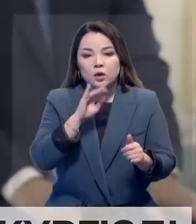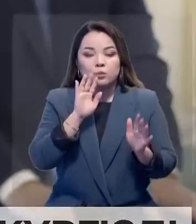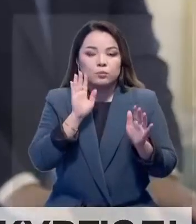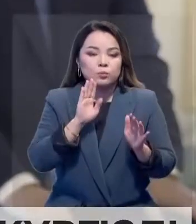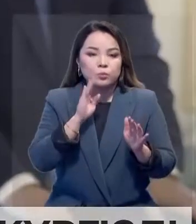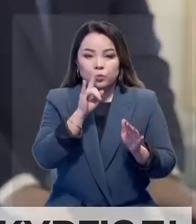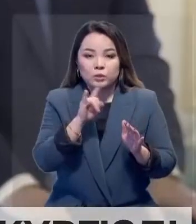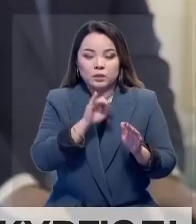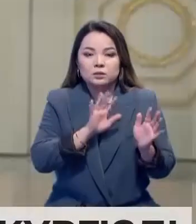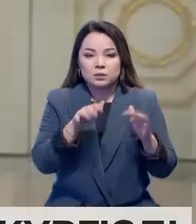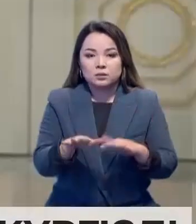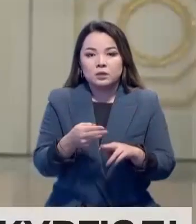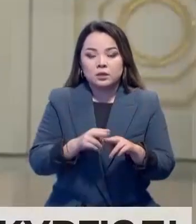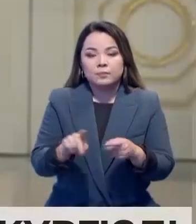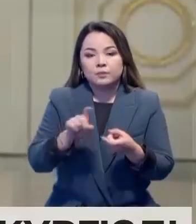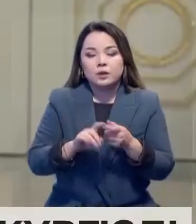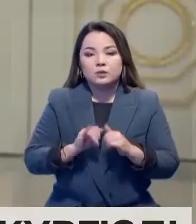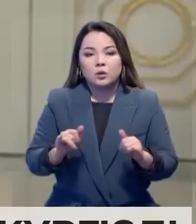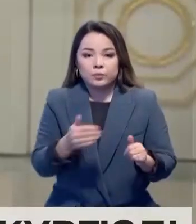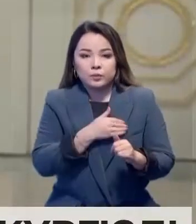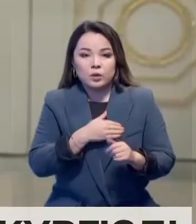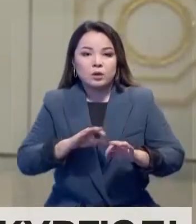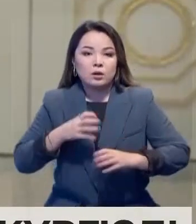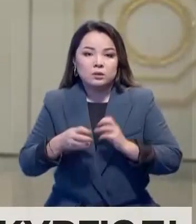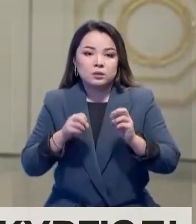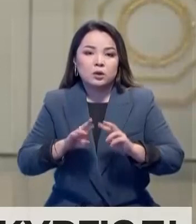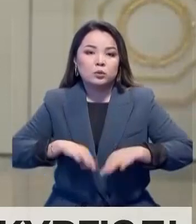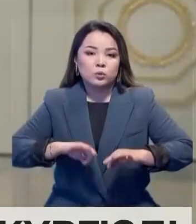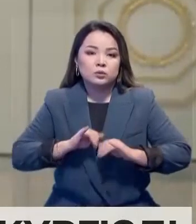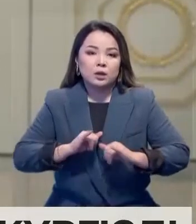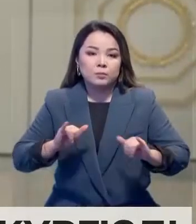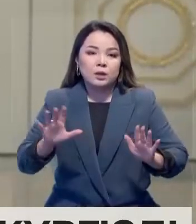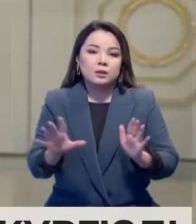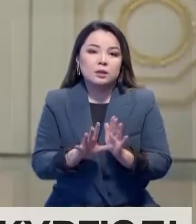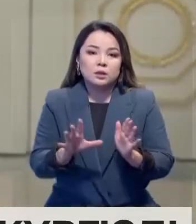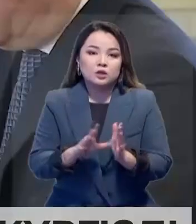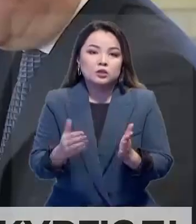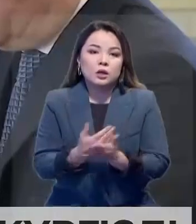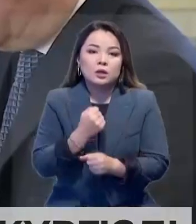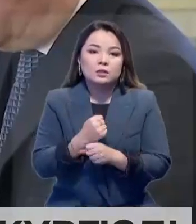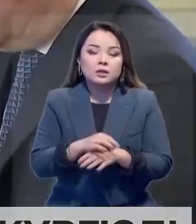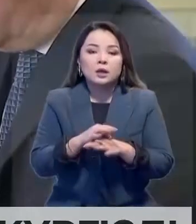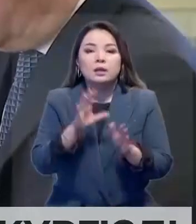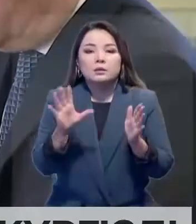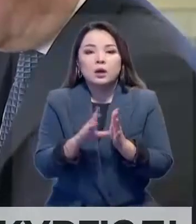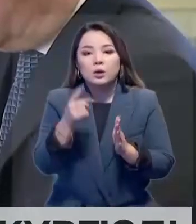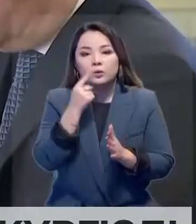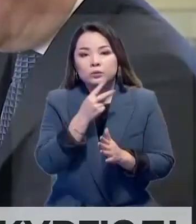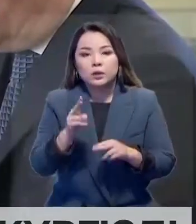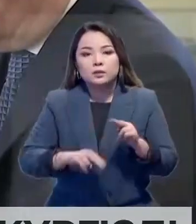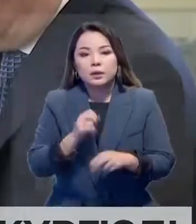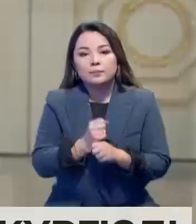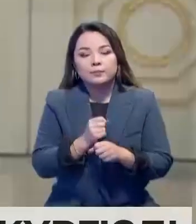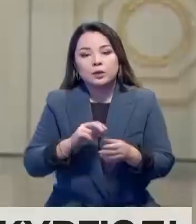көлемін ұлғайту, Транс-Каспий халықаралық көлік дәлізін дамыту, сондай-ақ энергетика мен жаңартылатын энергия көздері